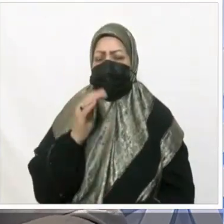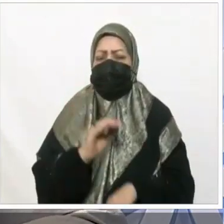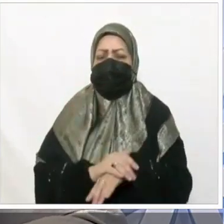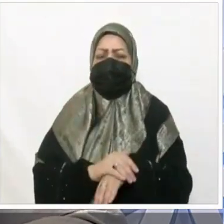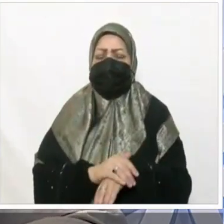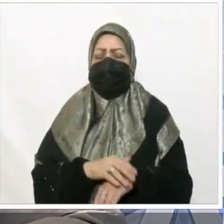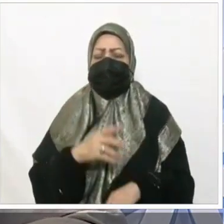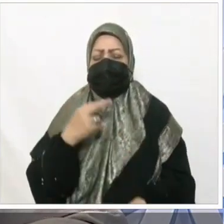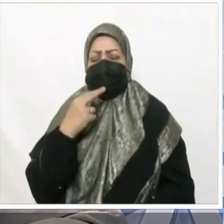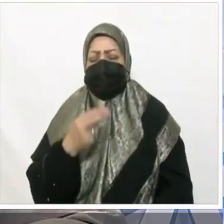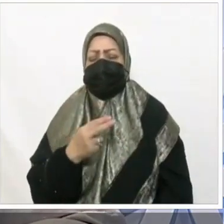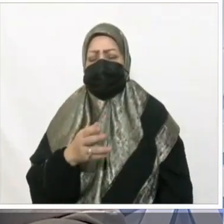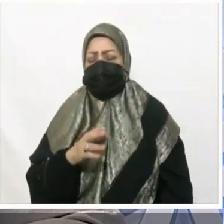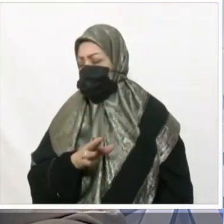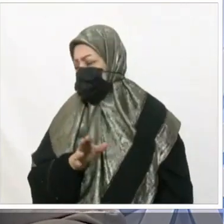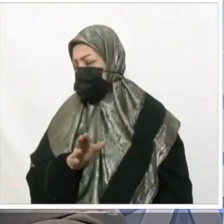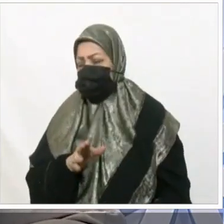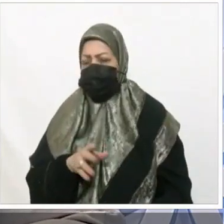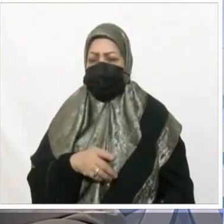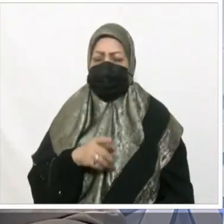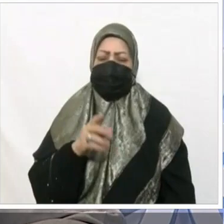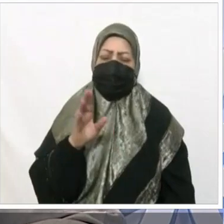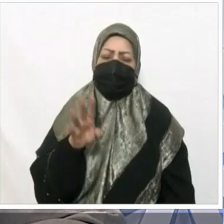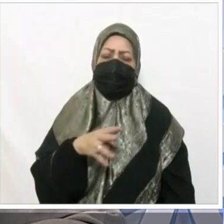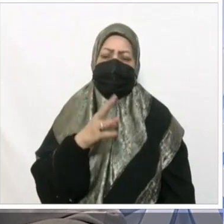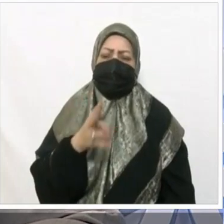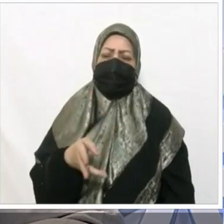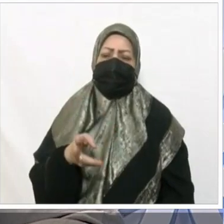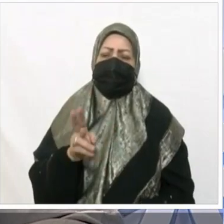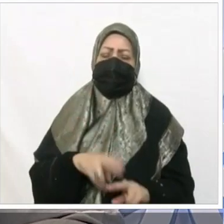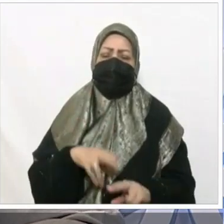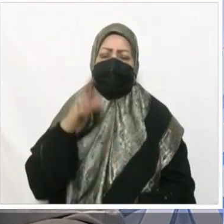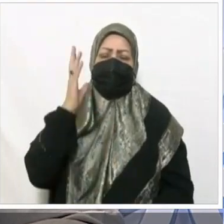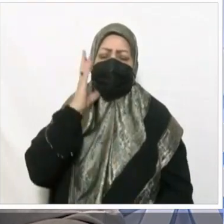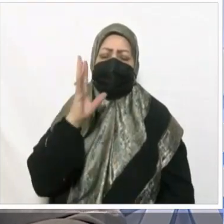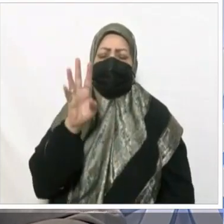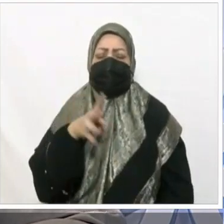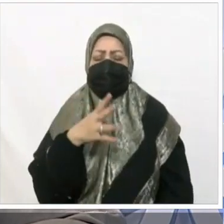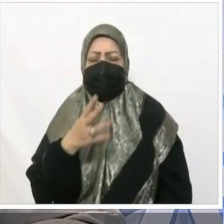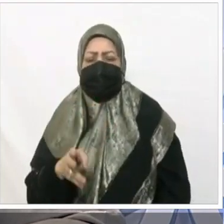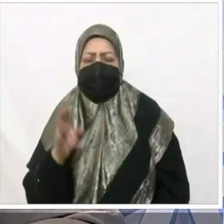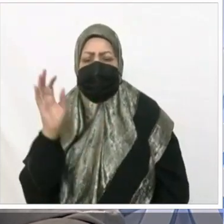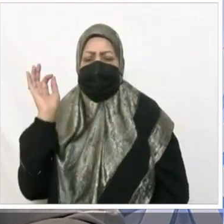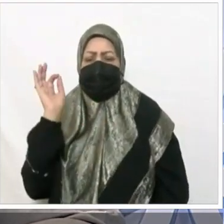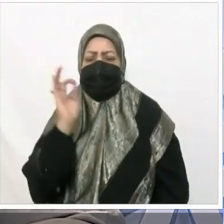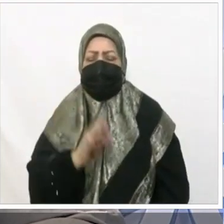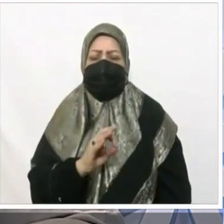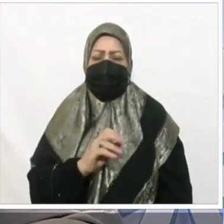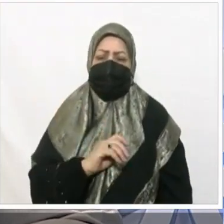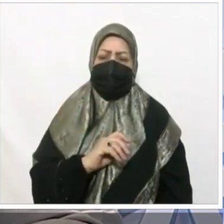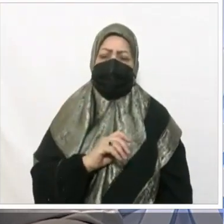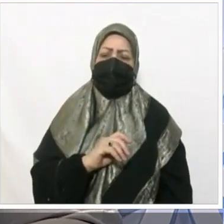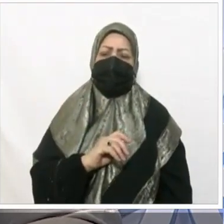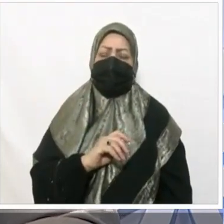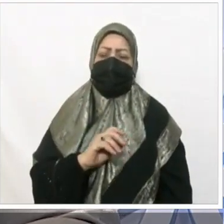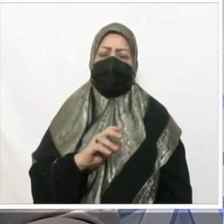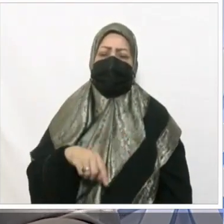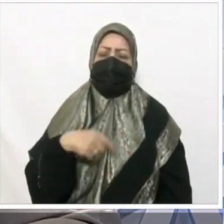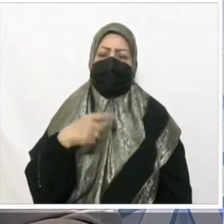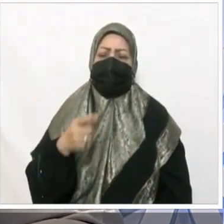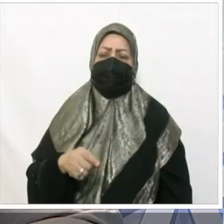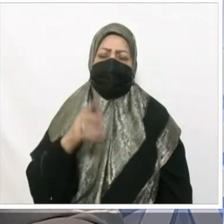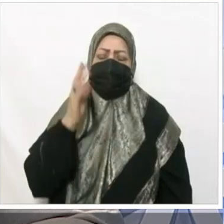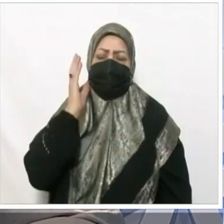لك أعد صلاتك، أنت أخطأت، أنت تقضي، ينبغي أن تقضي على كذا وكذا. لو قلت